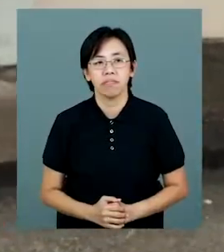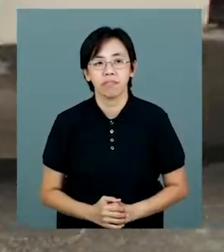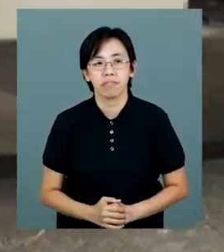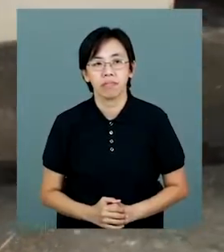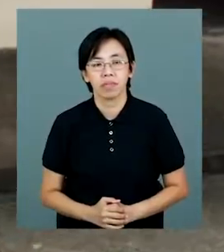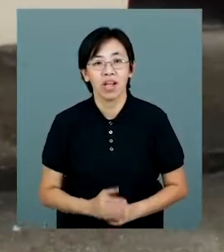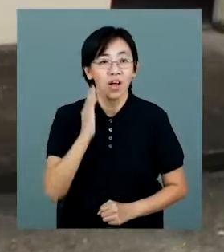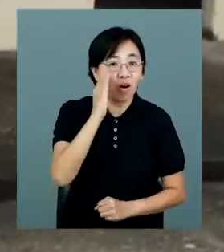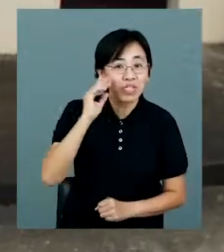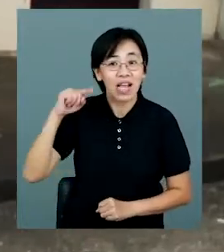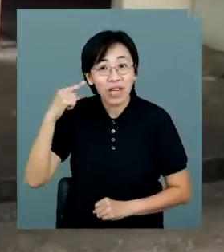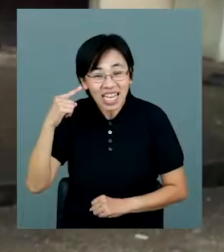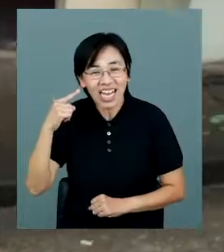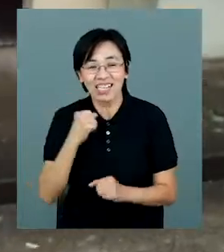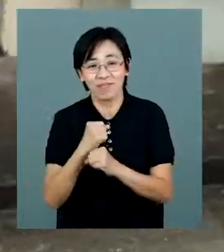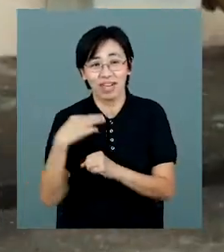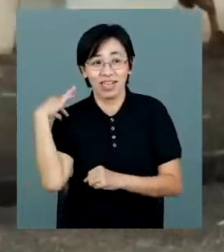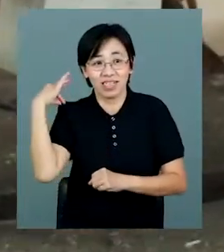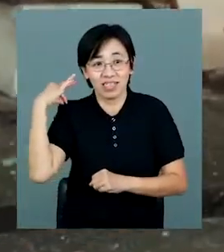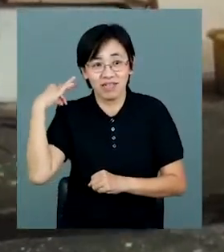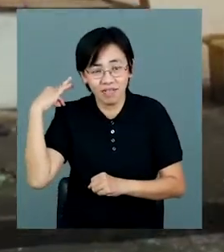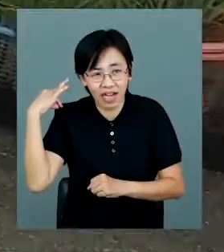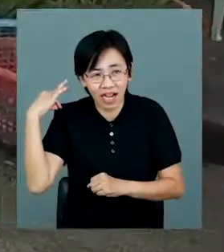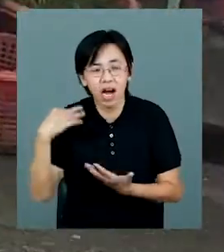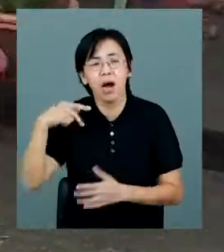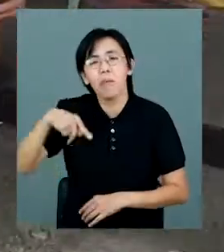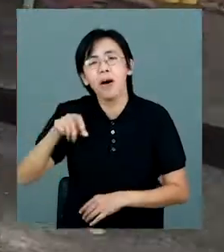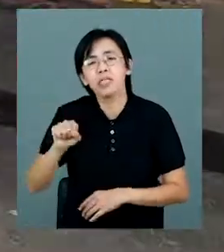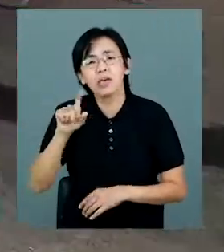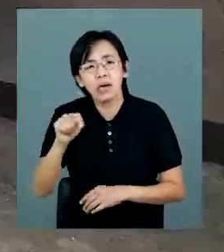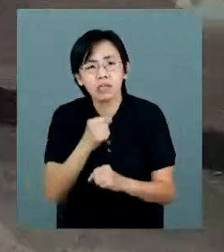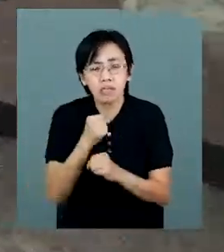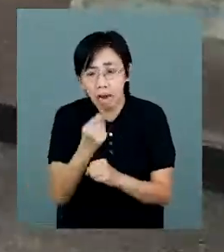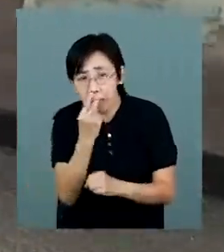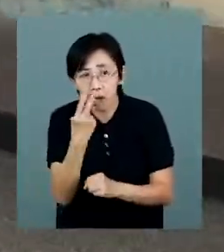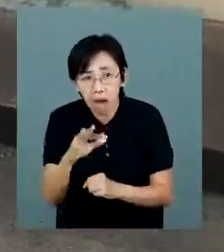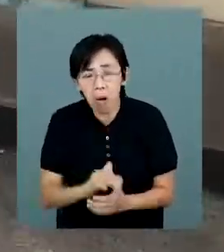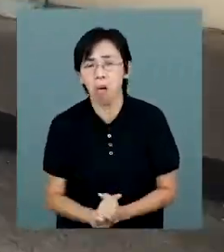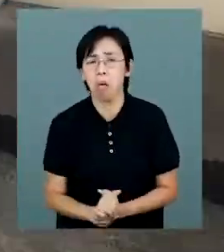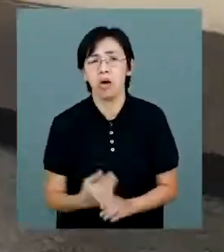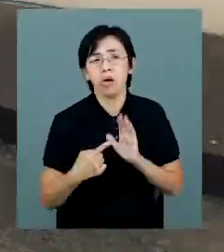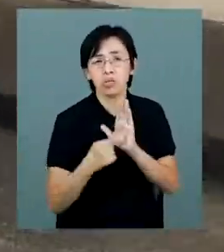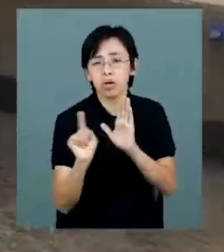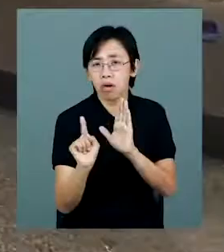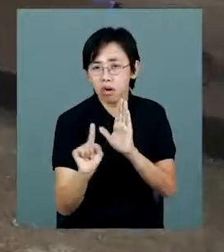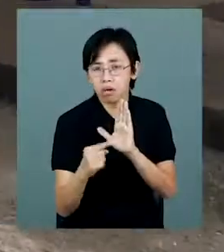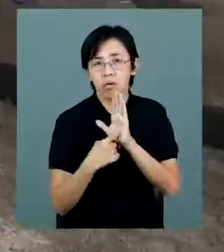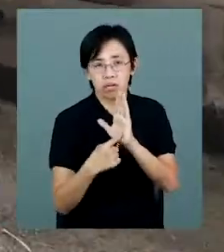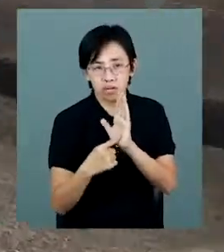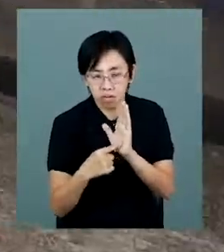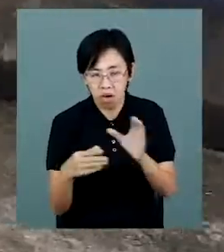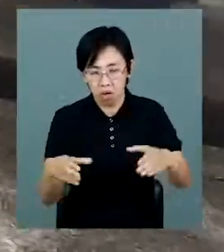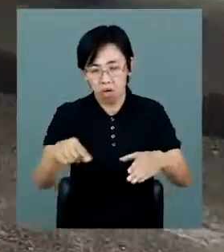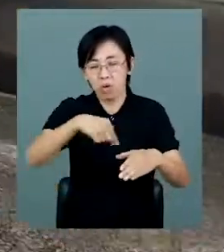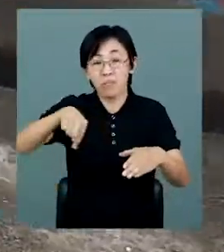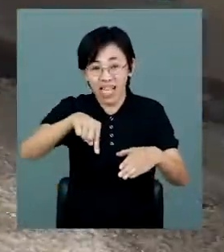การทำงานของบิ๊กมะเต็งมาแล้วก็พนักงานสาธารณสุขต่างด้าวที่เราเห็นไปนะครับก็สะท้อนให้เห็นได้เป็นอย่างดีนะครับว่าค